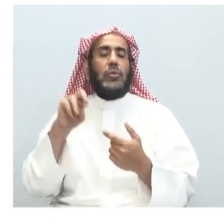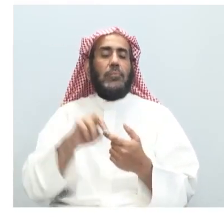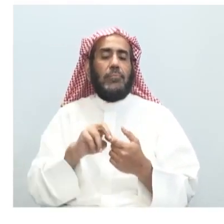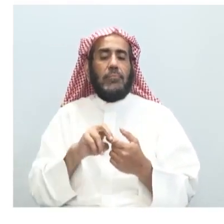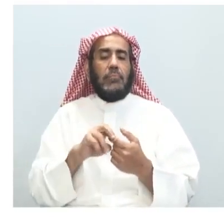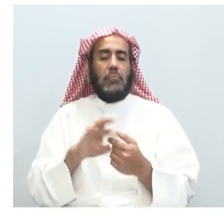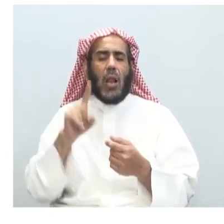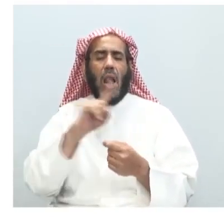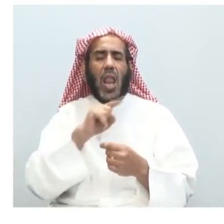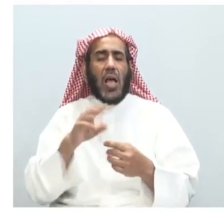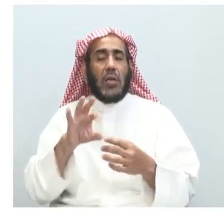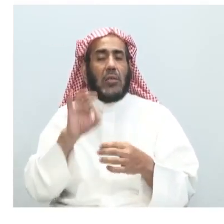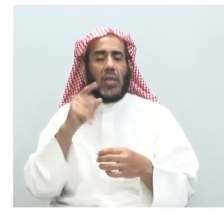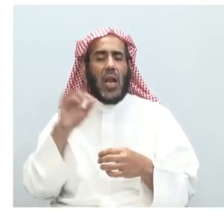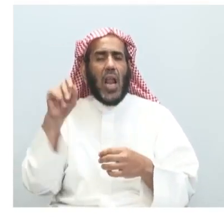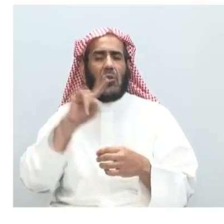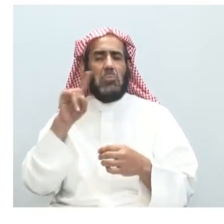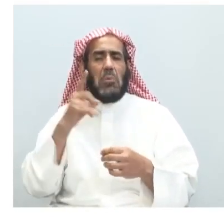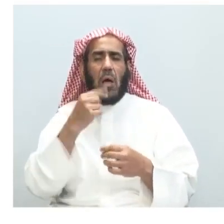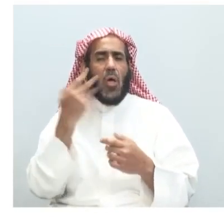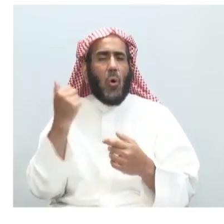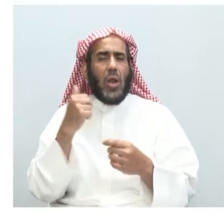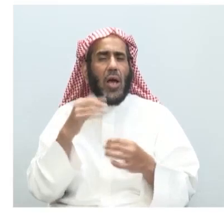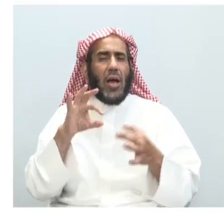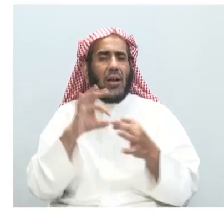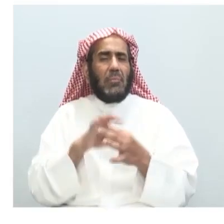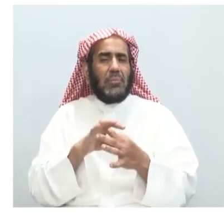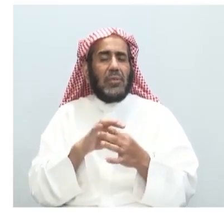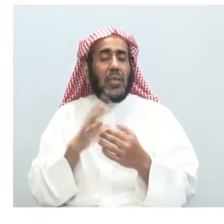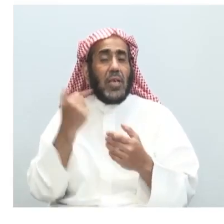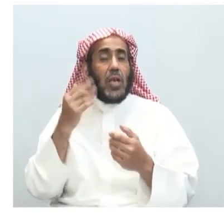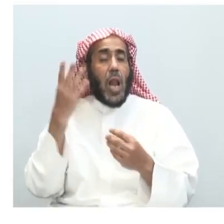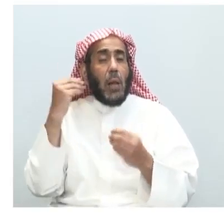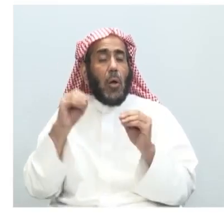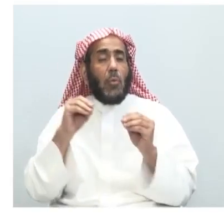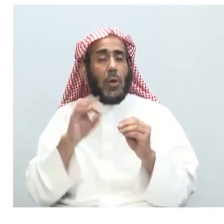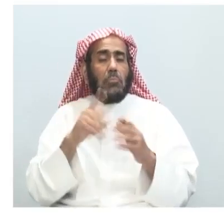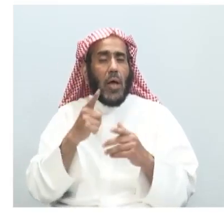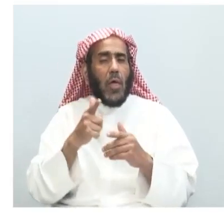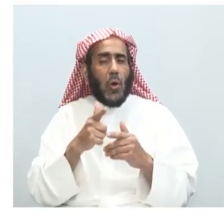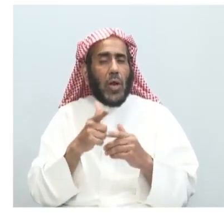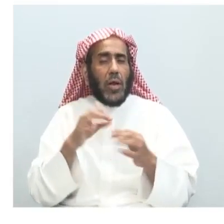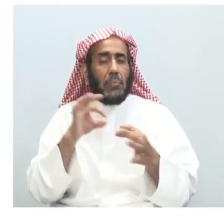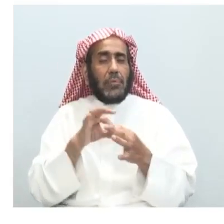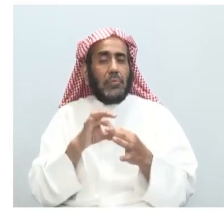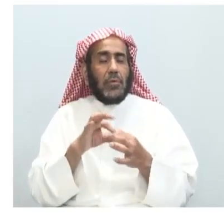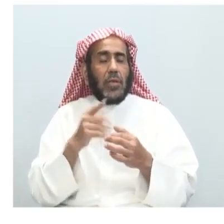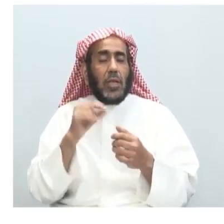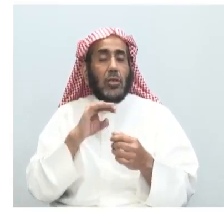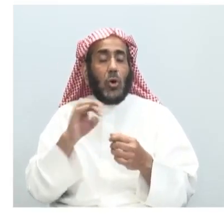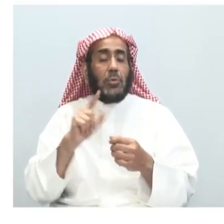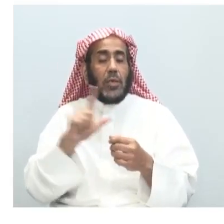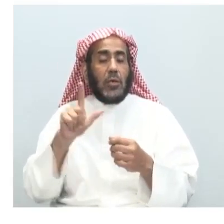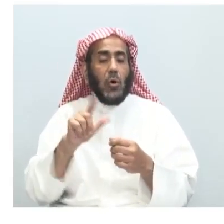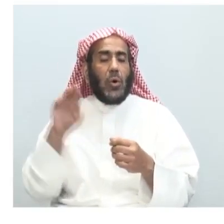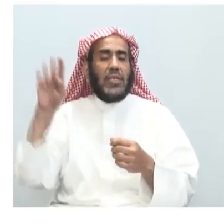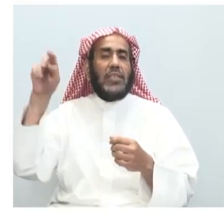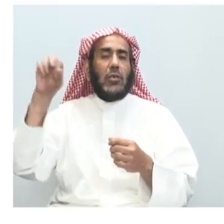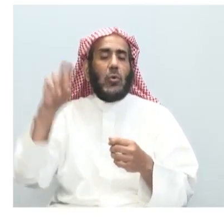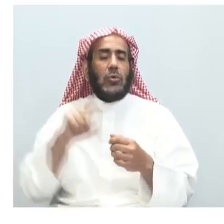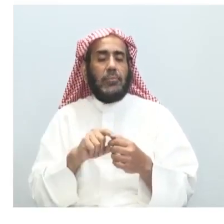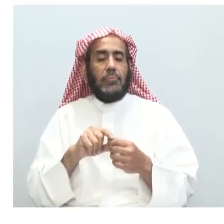ولا تختار اللاكتوز لانه ماذا قلنا الربط ارجع للمعلومات وماذا قلنا للربط اذا الجواب الصحيح هو